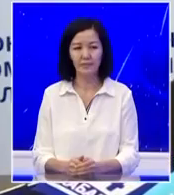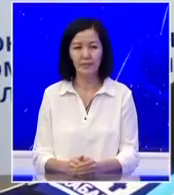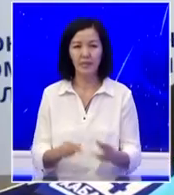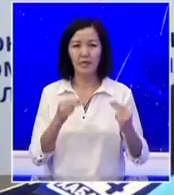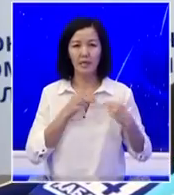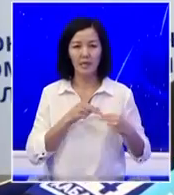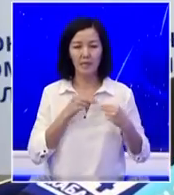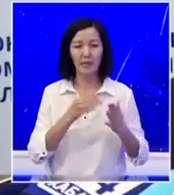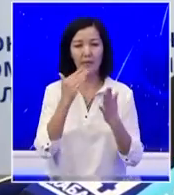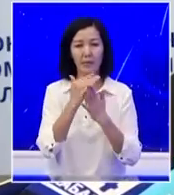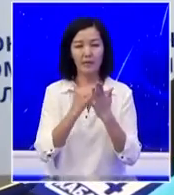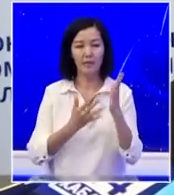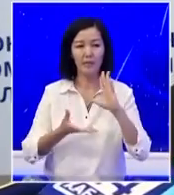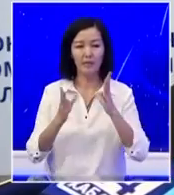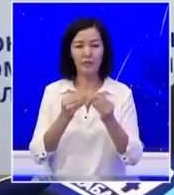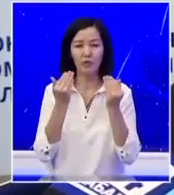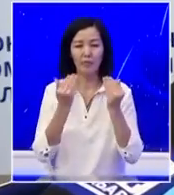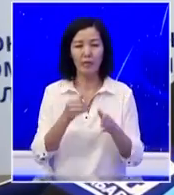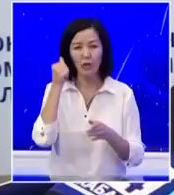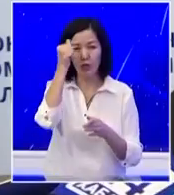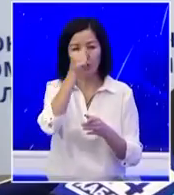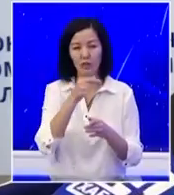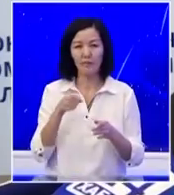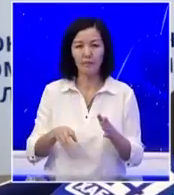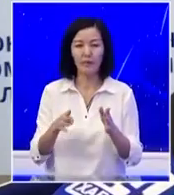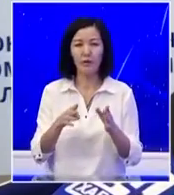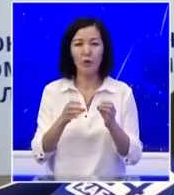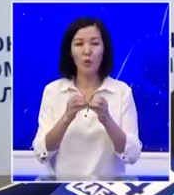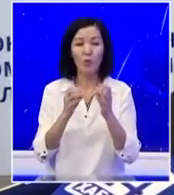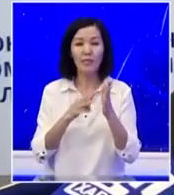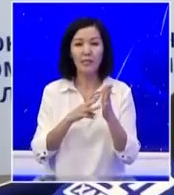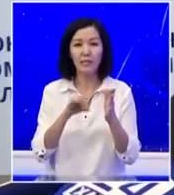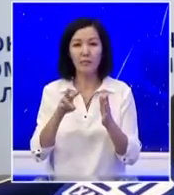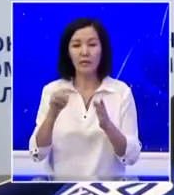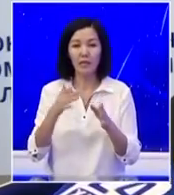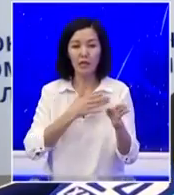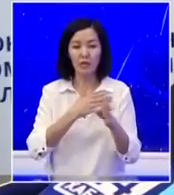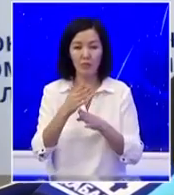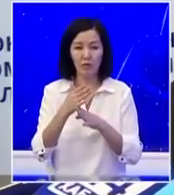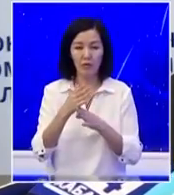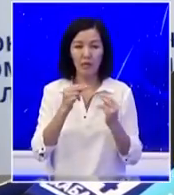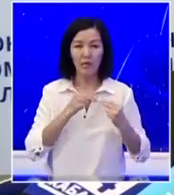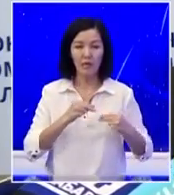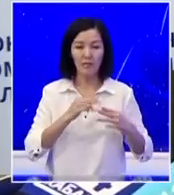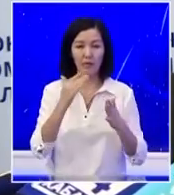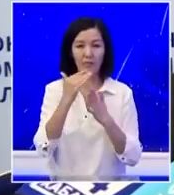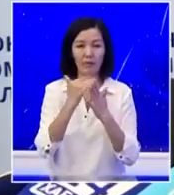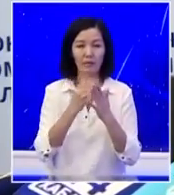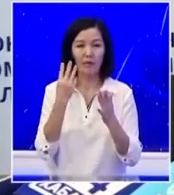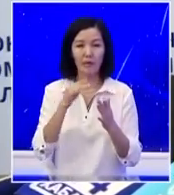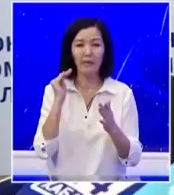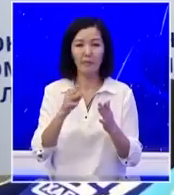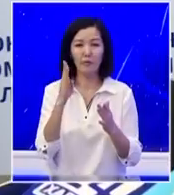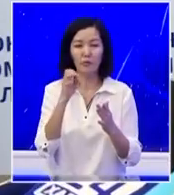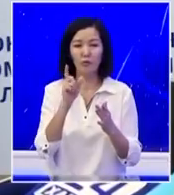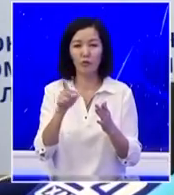Еңбек бағдарламасы бойынша биылғы жылы 18 миллиардтан астам ақша қаралып отыр. Осы еңбек бағдарламасымен